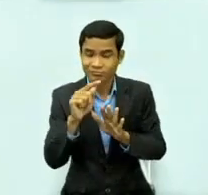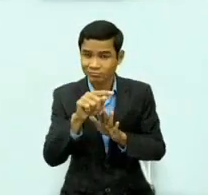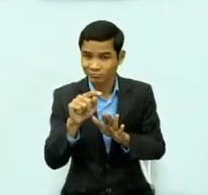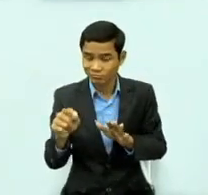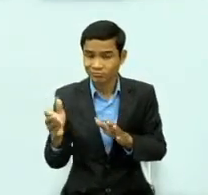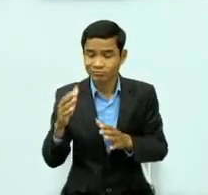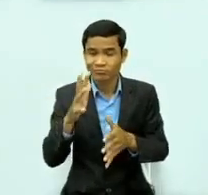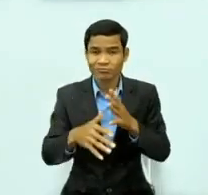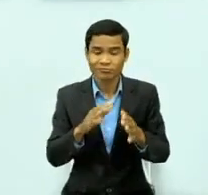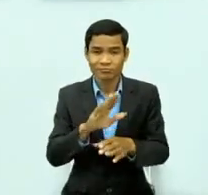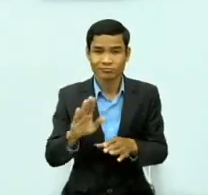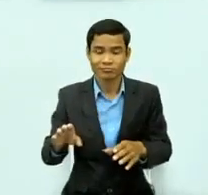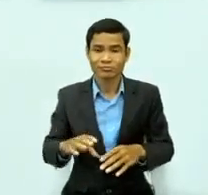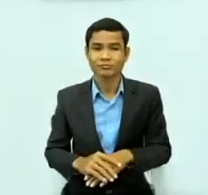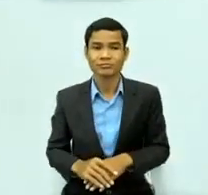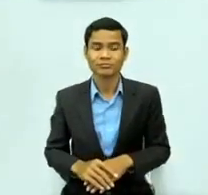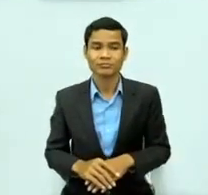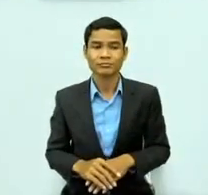ចាអ្នកគ្រូជាអ្នកចង្អុលកូនជាអ្នកអានចាប់ផ្ដើម